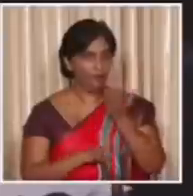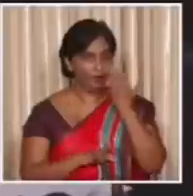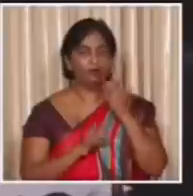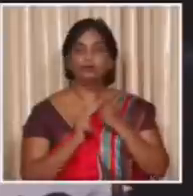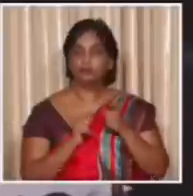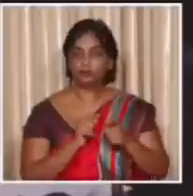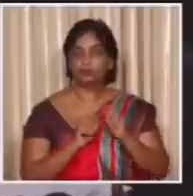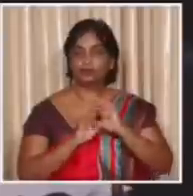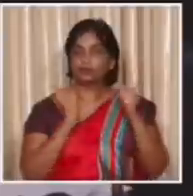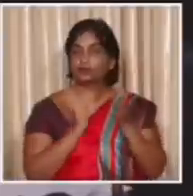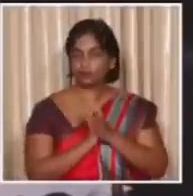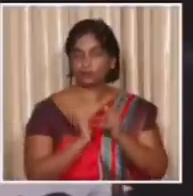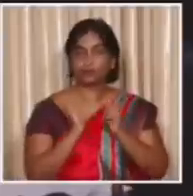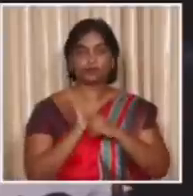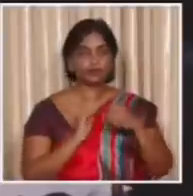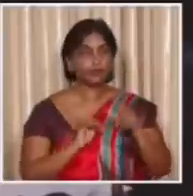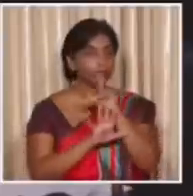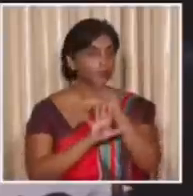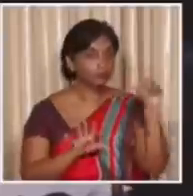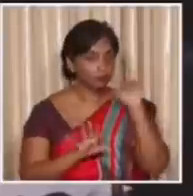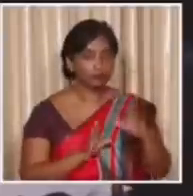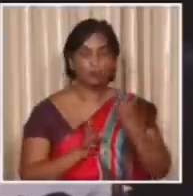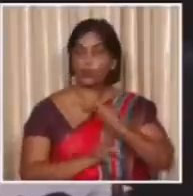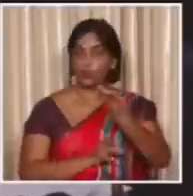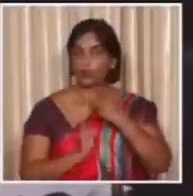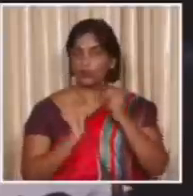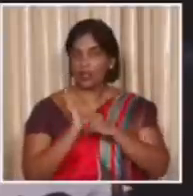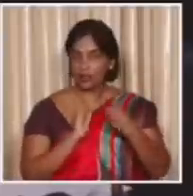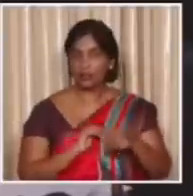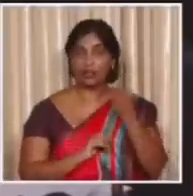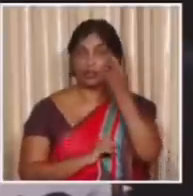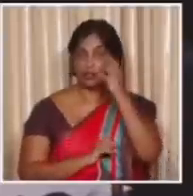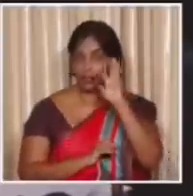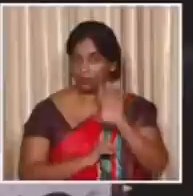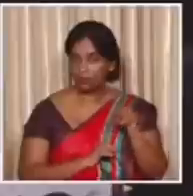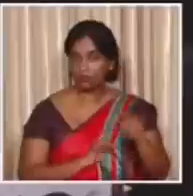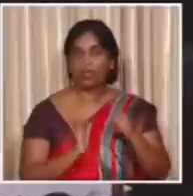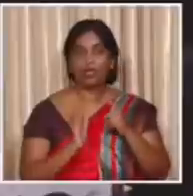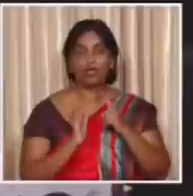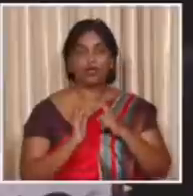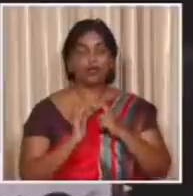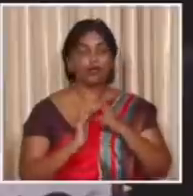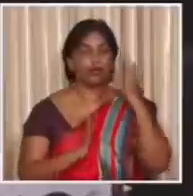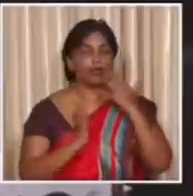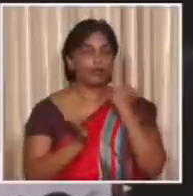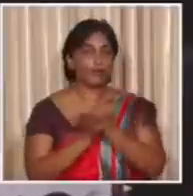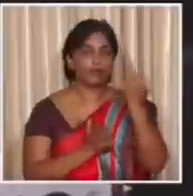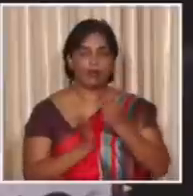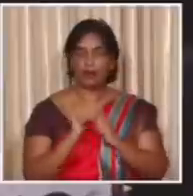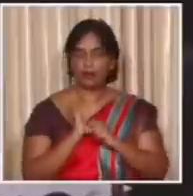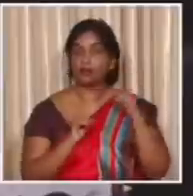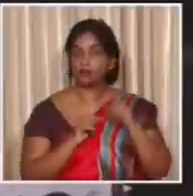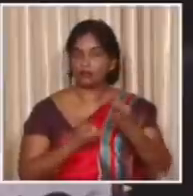තියෙන්නේ බහුපාර්ශ්වීය ණය. 17ක් තියෙන්නේ දීපාර්ශ්වීය ණය. 13ක් තියෙන්නේ ජාත්‍යන්තර සුරි බඳුම් කර වලින් ගත්ත ණය.